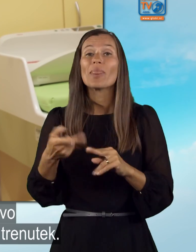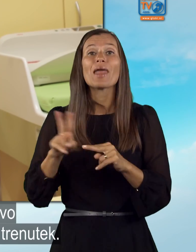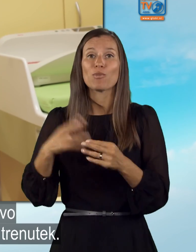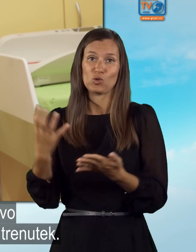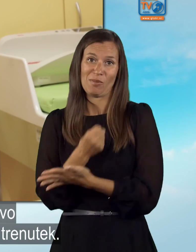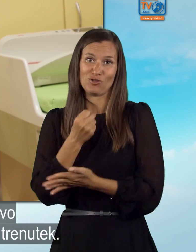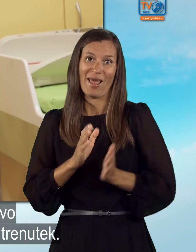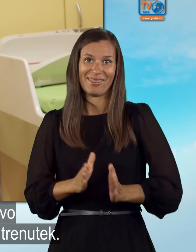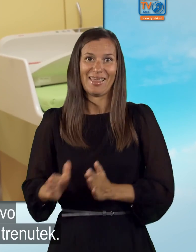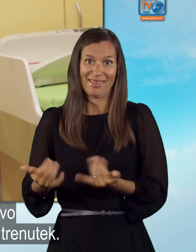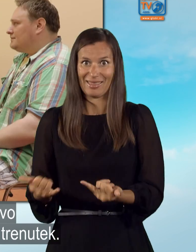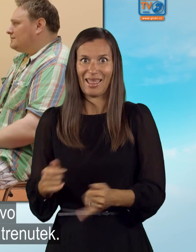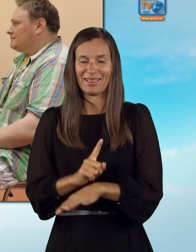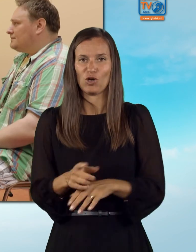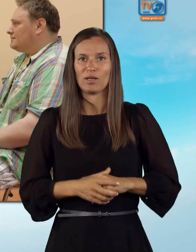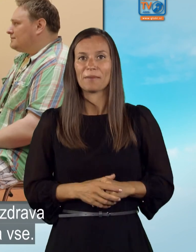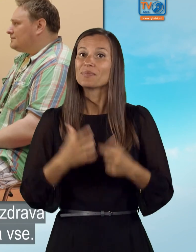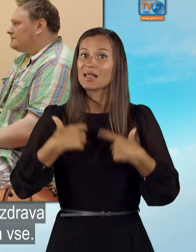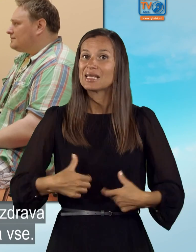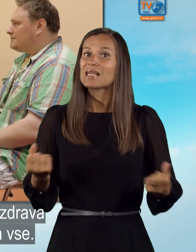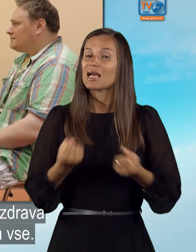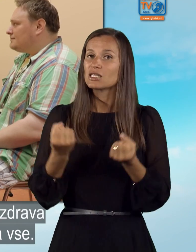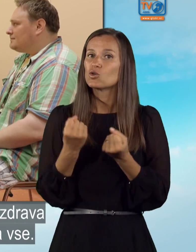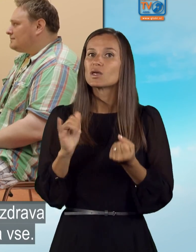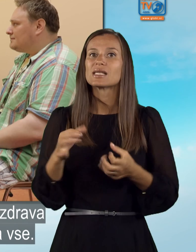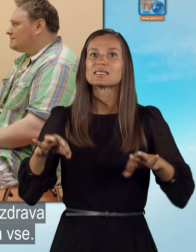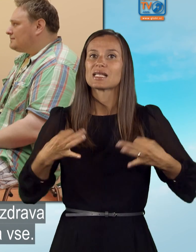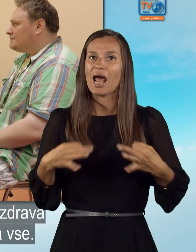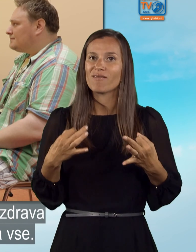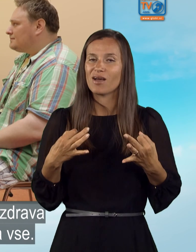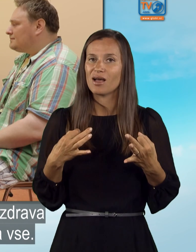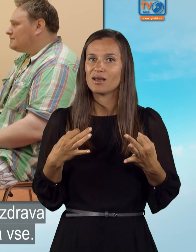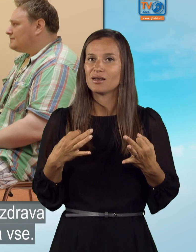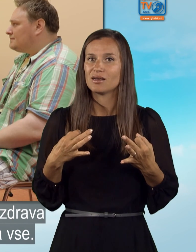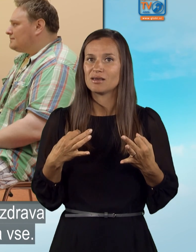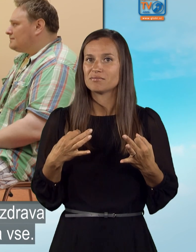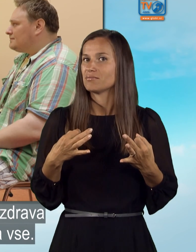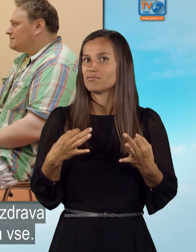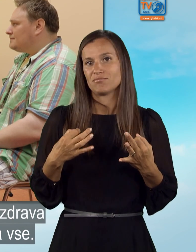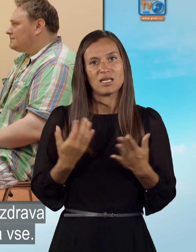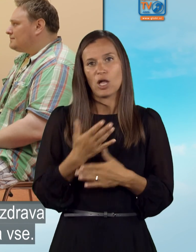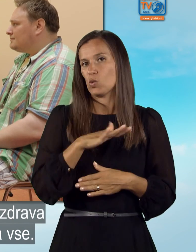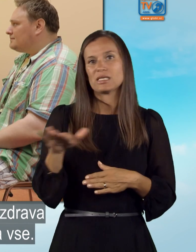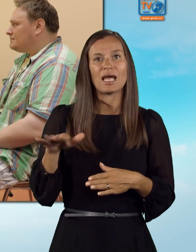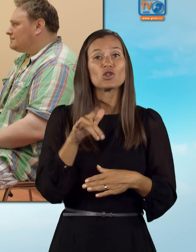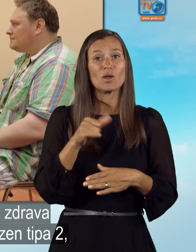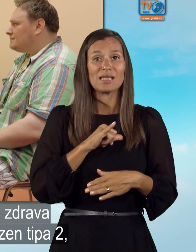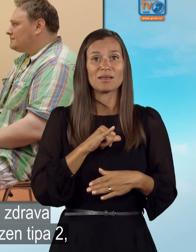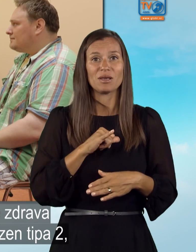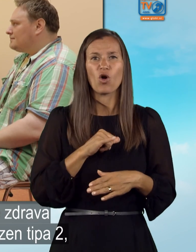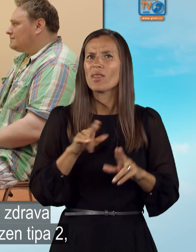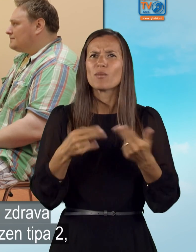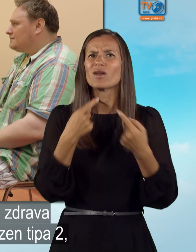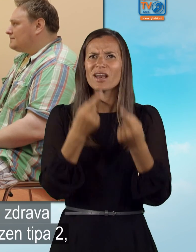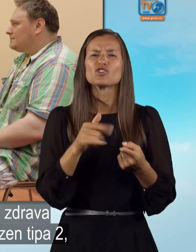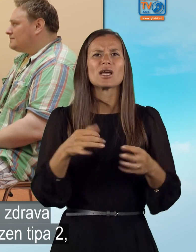najbolj uspešna dieta ta trenutek. Telesna aktivnost je zdrava pravzaprav čisto za vse. To je zanimivo. To se pravi,